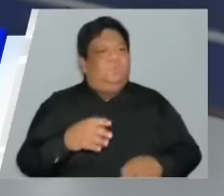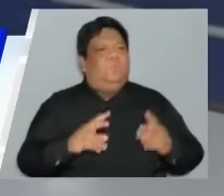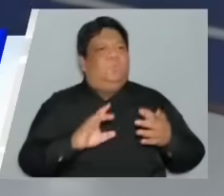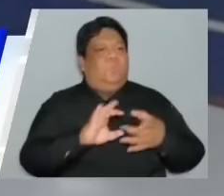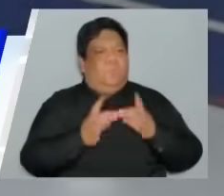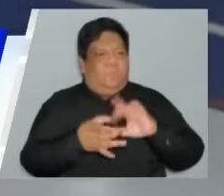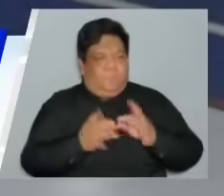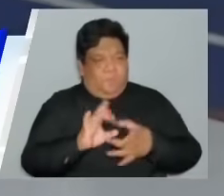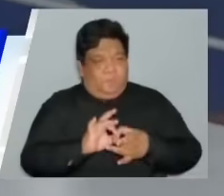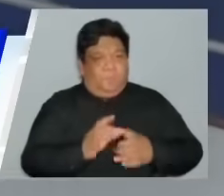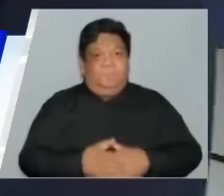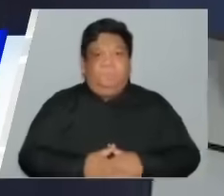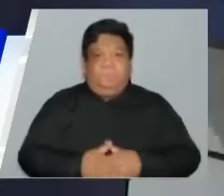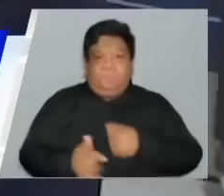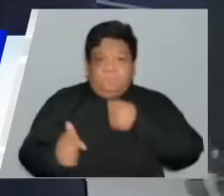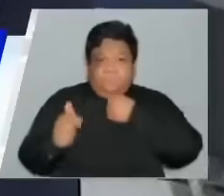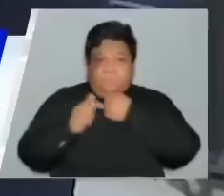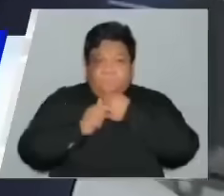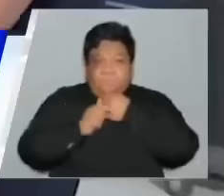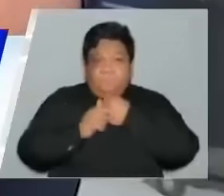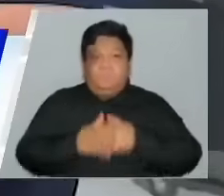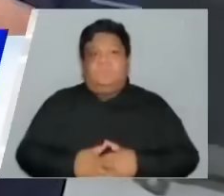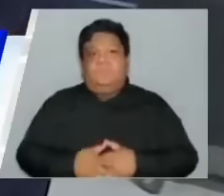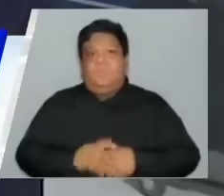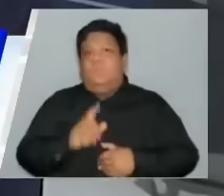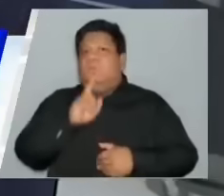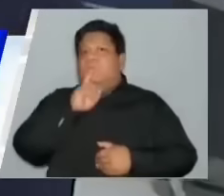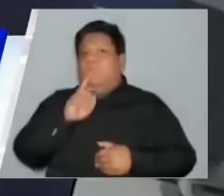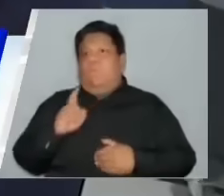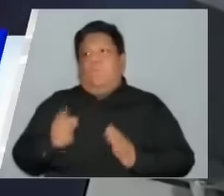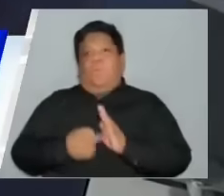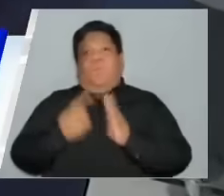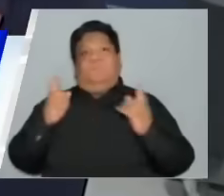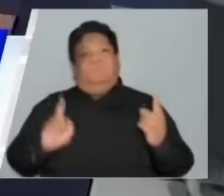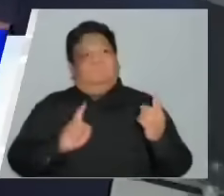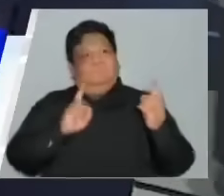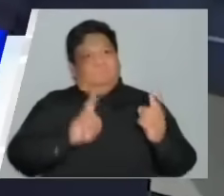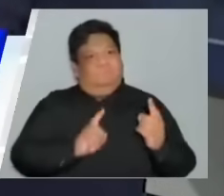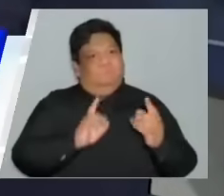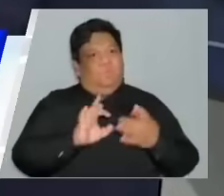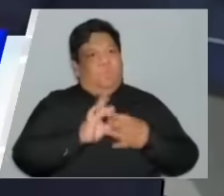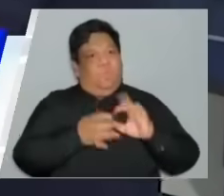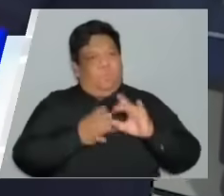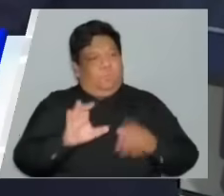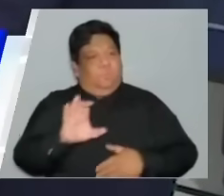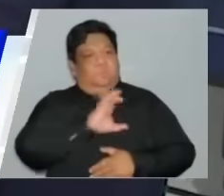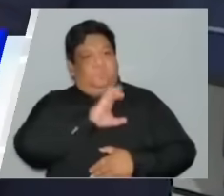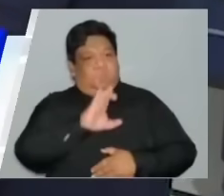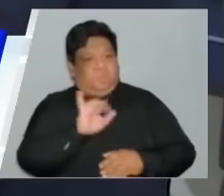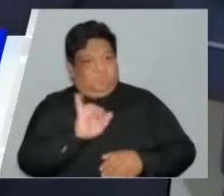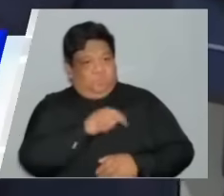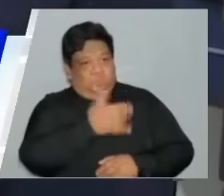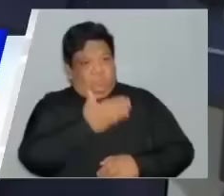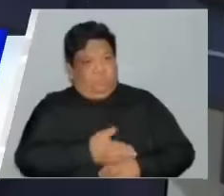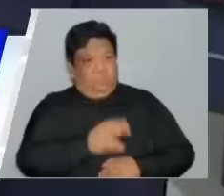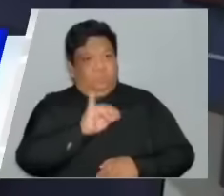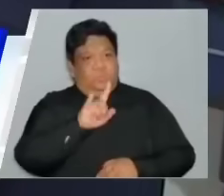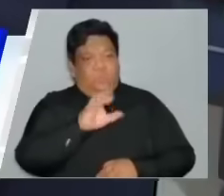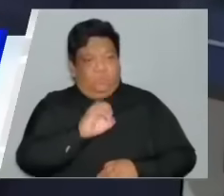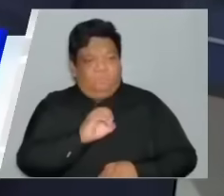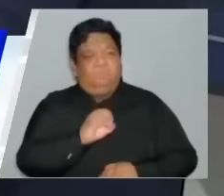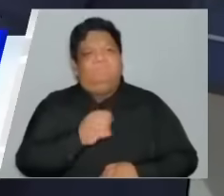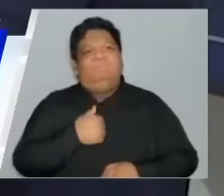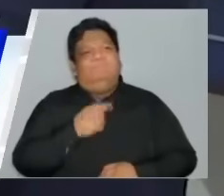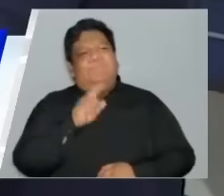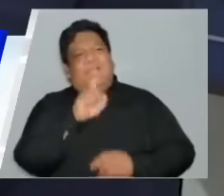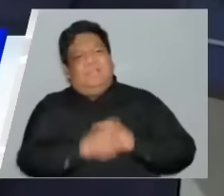dahil minsan ko lang makakaharap ang isang Olympian at world champion na gaya ni Carlos Yulo, nagtanong na ako kung paano